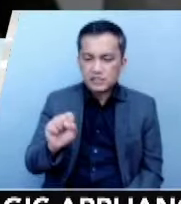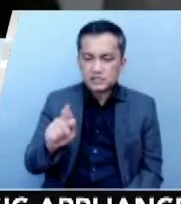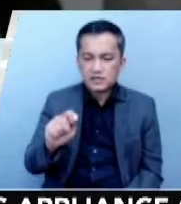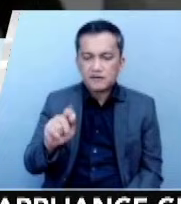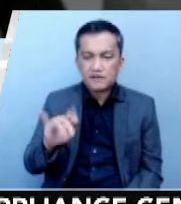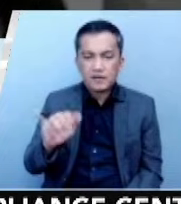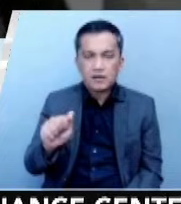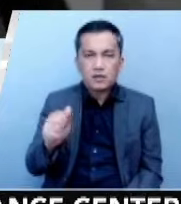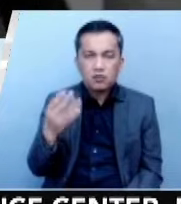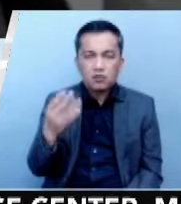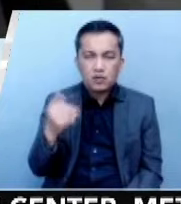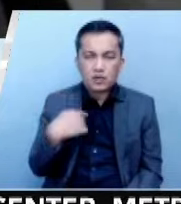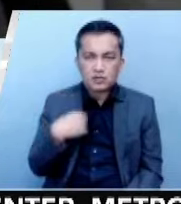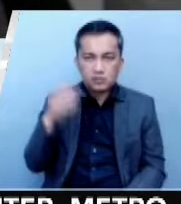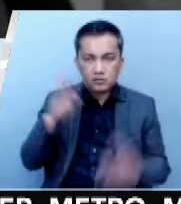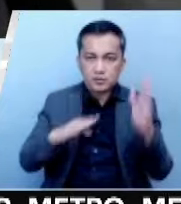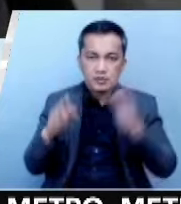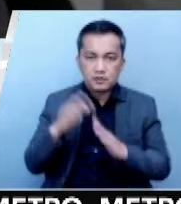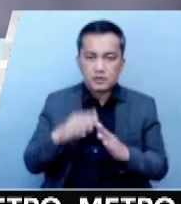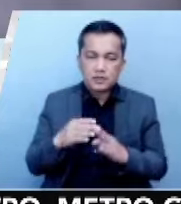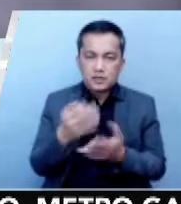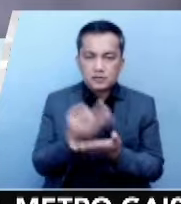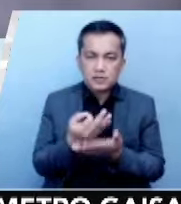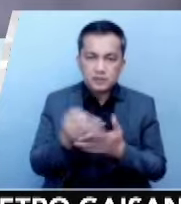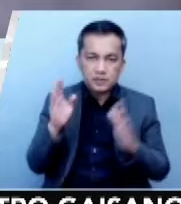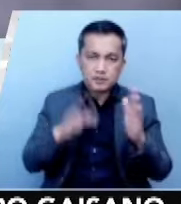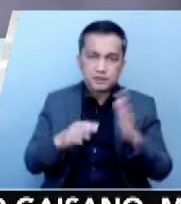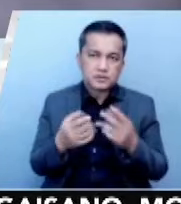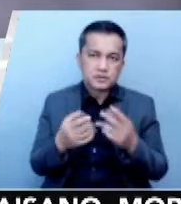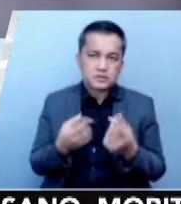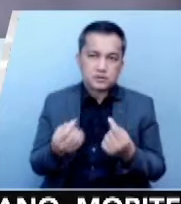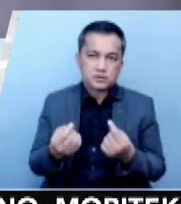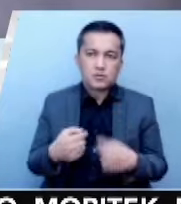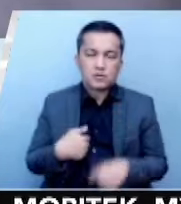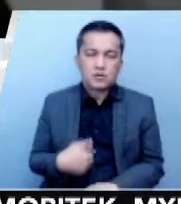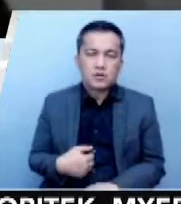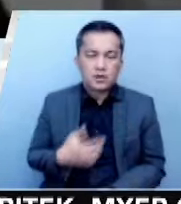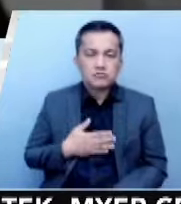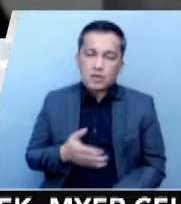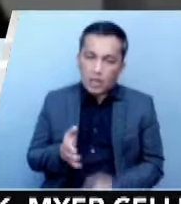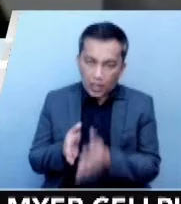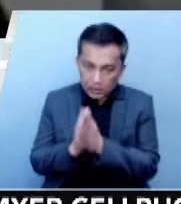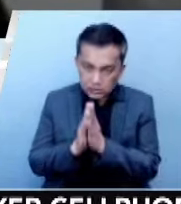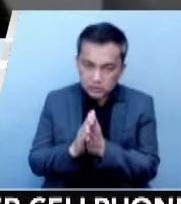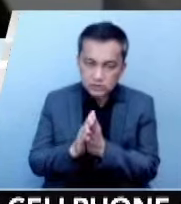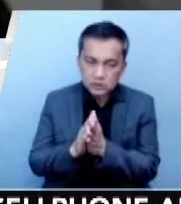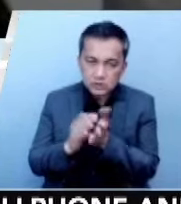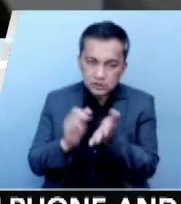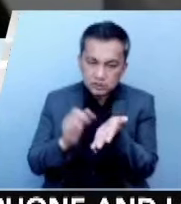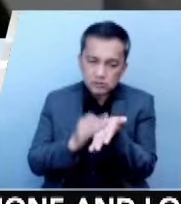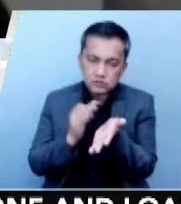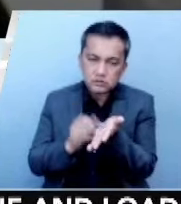mga problema ko financial, kaya ako po lang po nagawa yun. Humingi po ako sa inyo ng paumanhin and